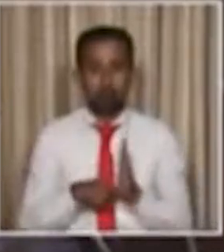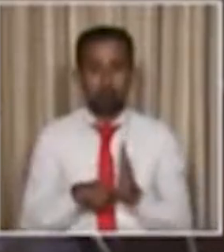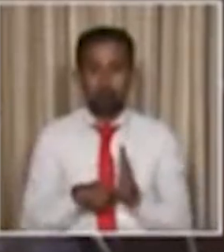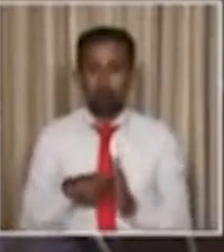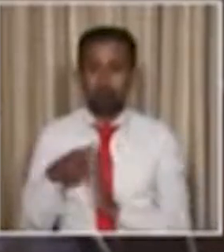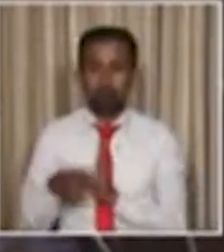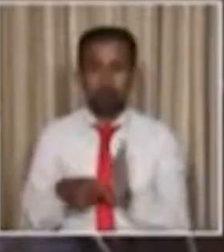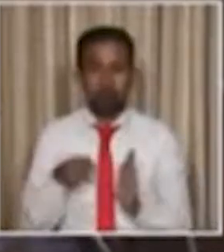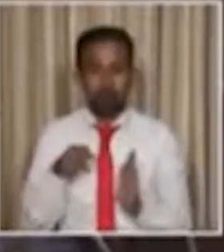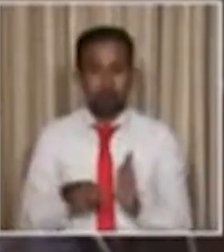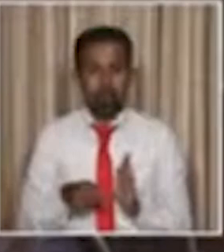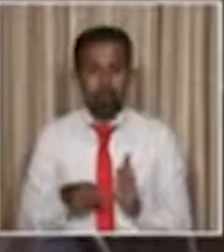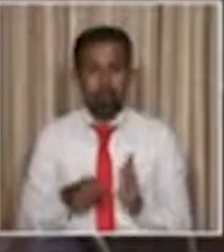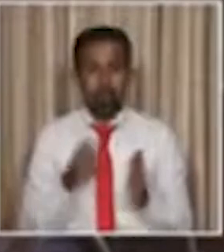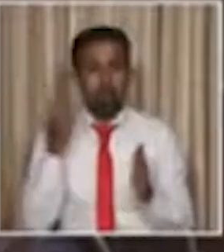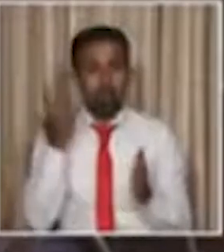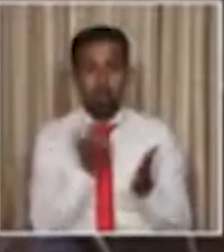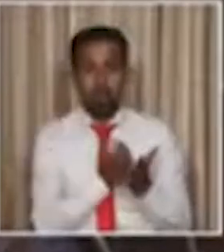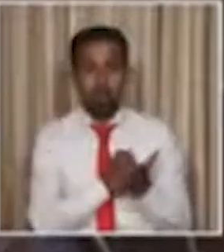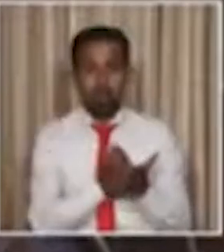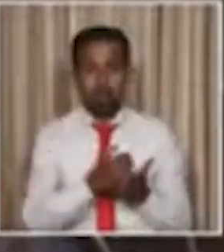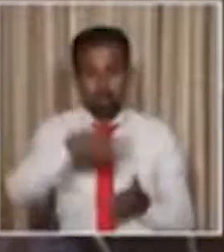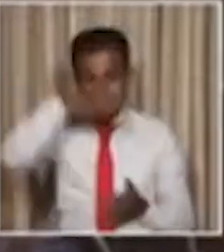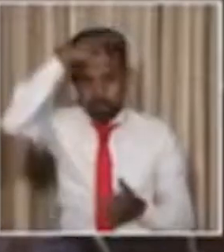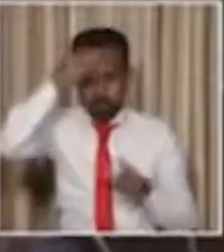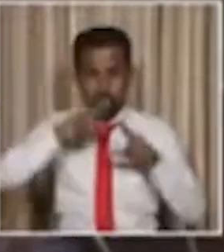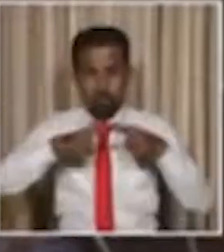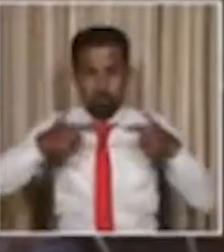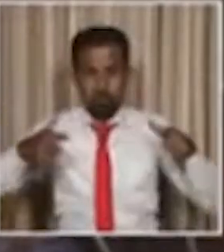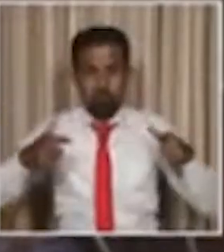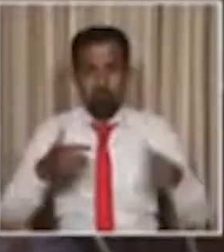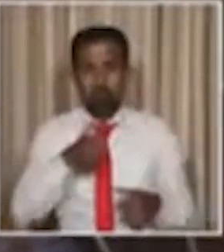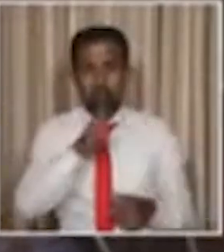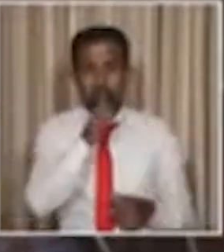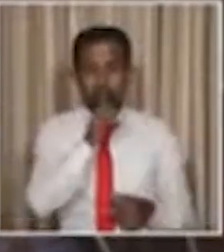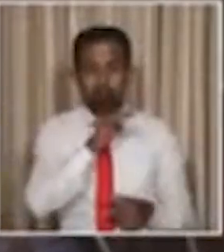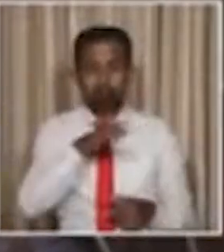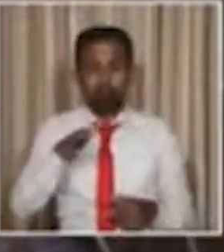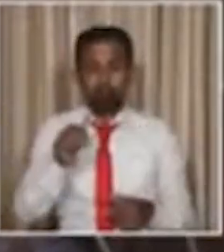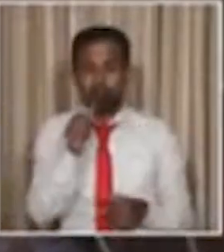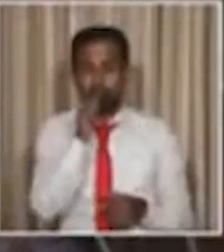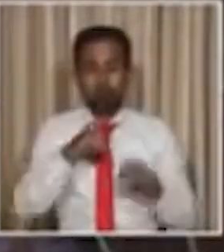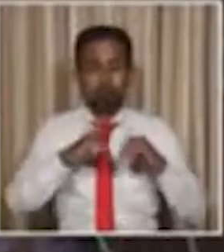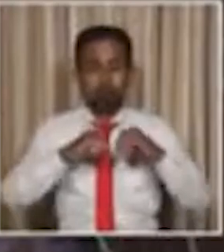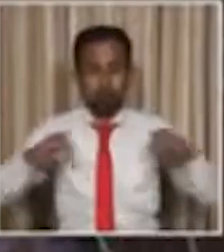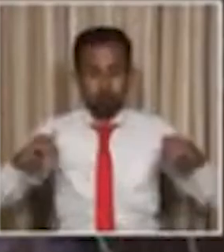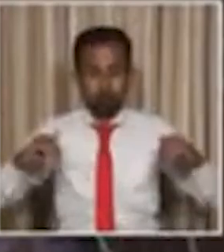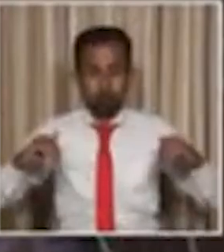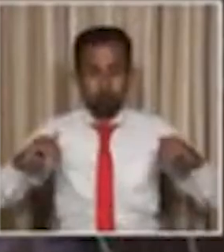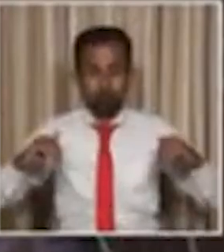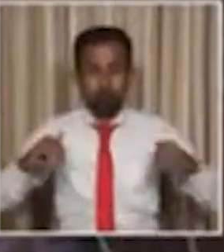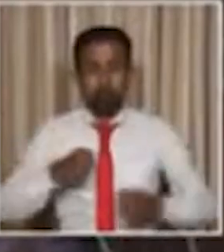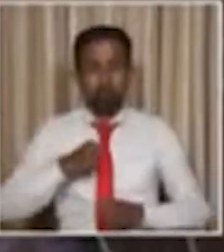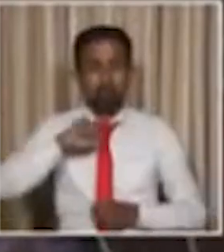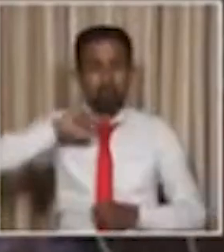ශ්‍රී ලංකාවේ සෙල් ලිපිවල සිංහල බසින් වැව්වල ජලය බෙදා ගැනීම සම්බන්ධයෙන් තිබිච්ච ඒ